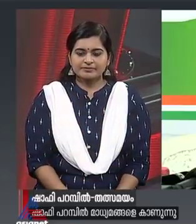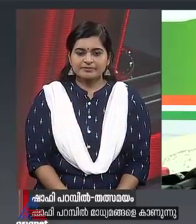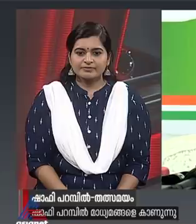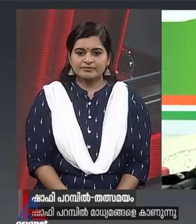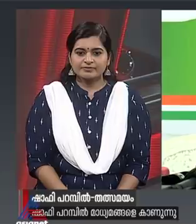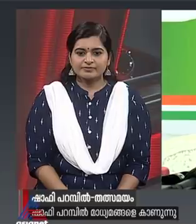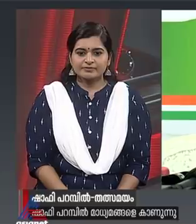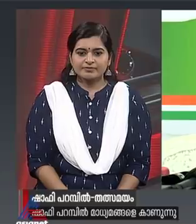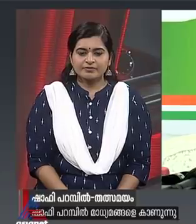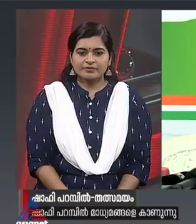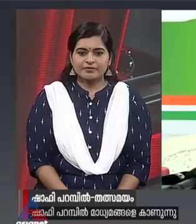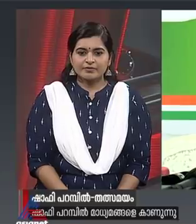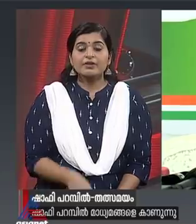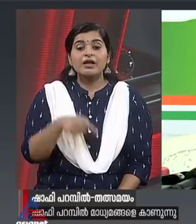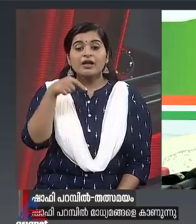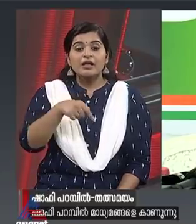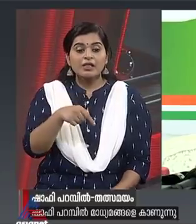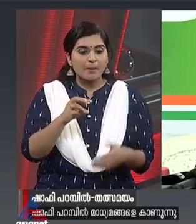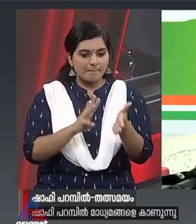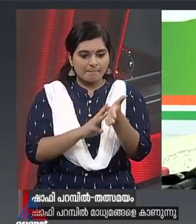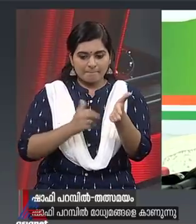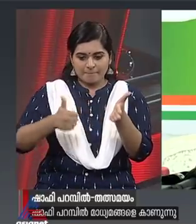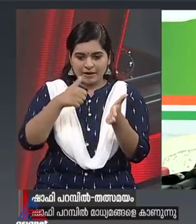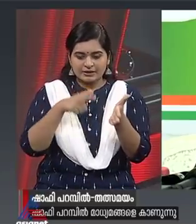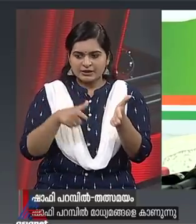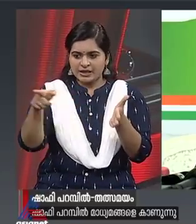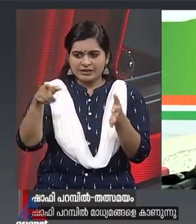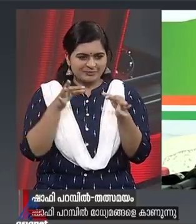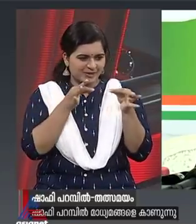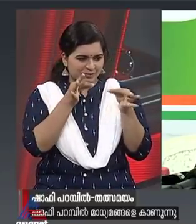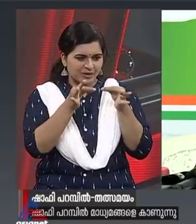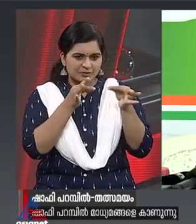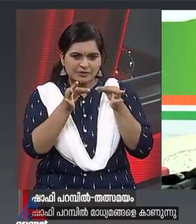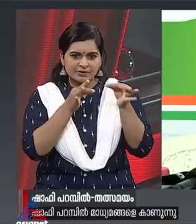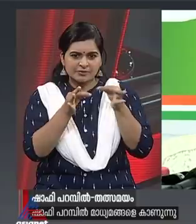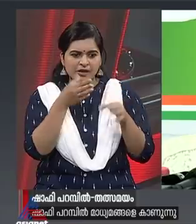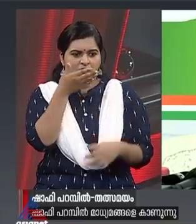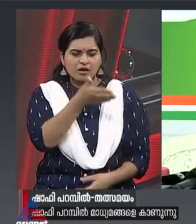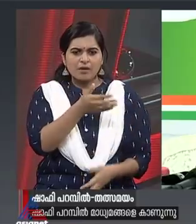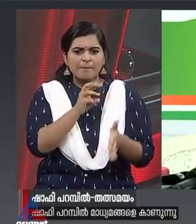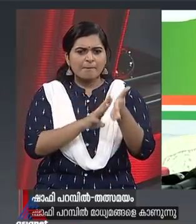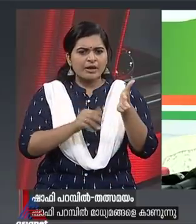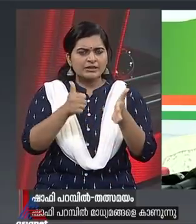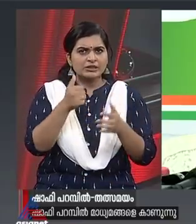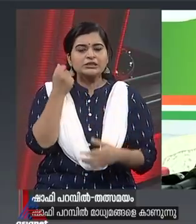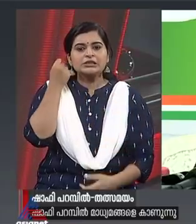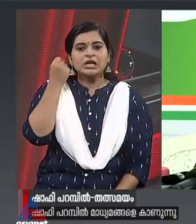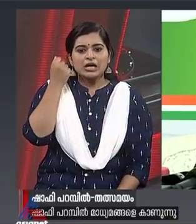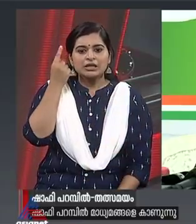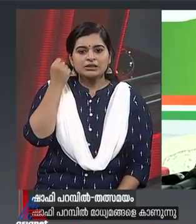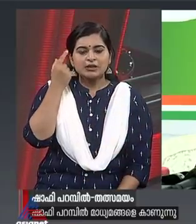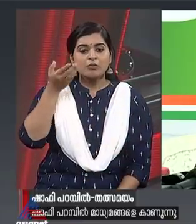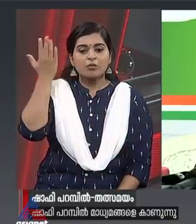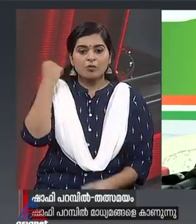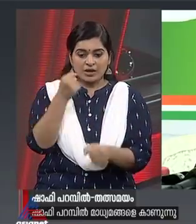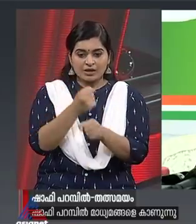അവരുന്നയിക്കുന്ന കണക്കുകളിലെ വസ്തുത ഇന്ന് മന്ത്രിയെ ബോധ്യപ്പെടുത്താൻ കഴിഞ്ഞു എന്നാണ് അവർ പറയുന്നത്. എന്ന് വെച്ചാൽ സർക്കാർ കഴിഞ്ഞ ദിവസം ഒരു മീറ്റിംഗിന് ശേഷം മിനിറ്റ്സ് ആയിട്ട്